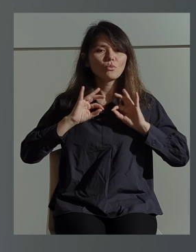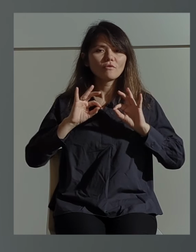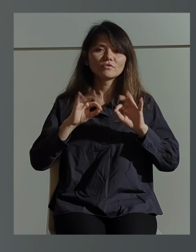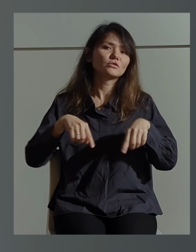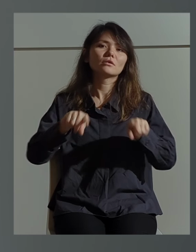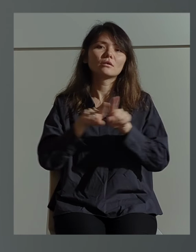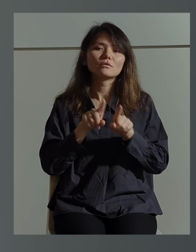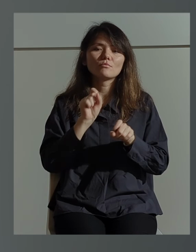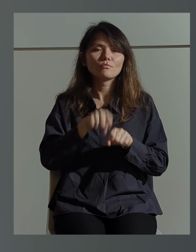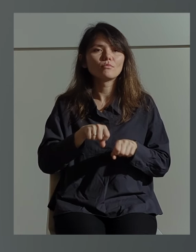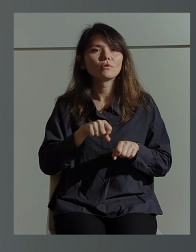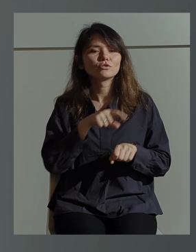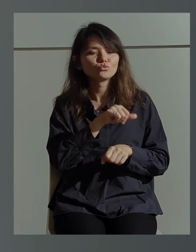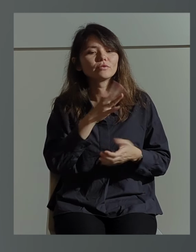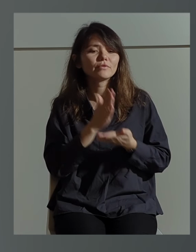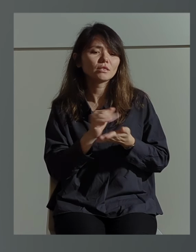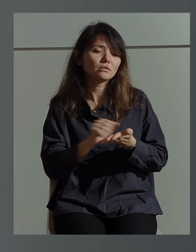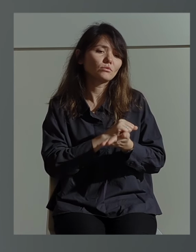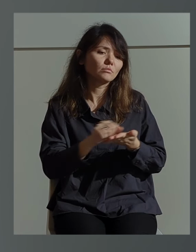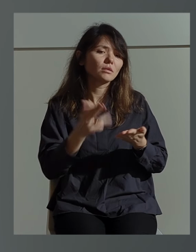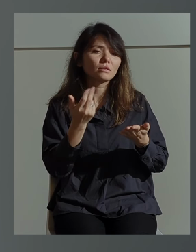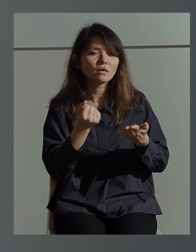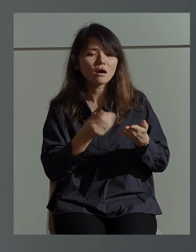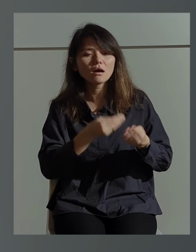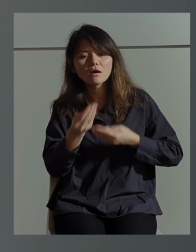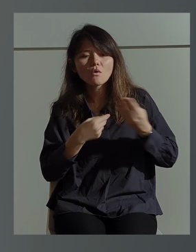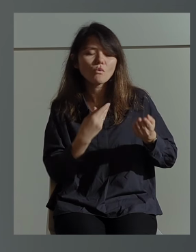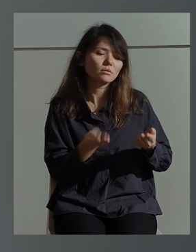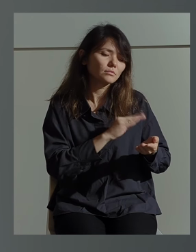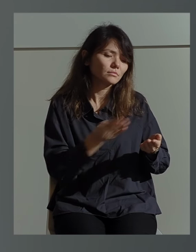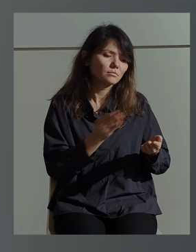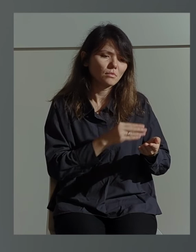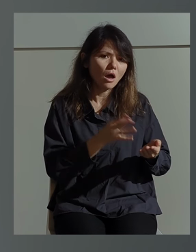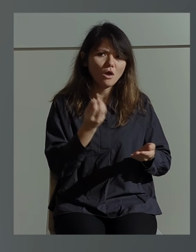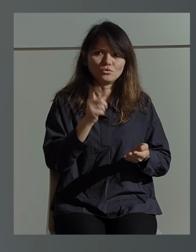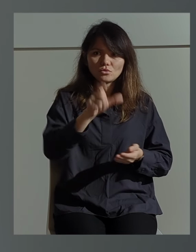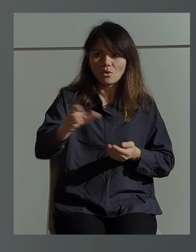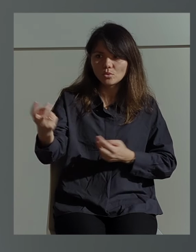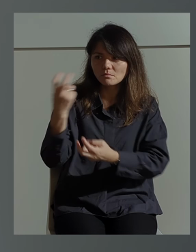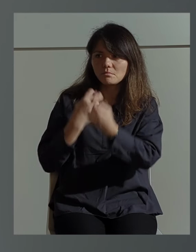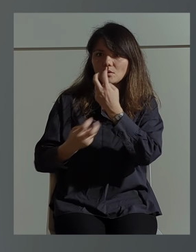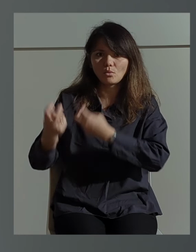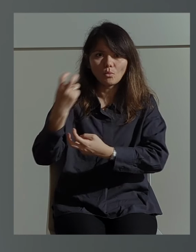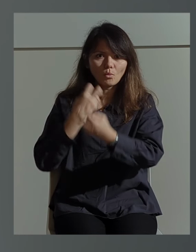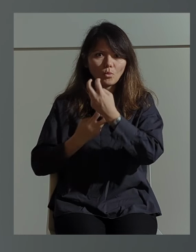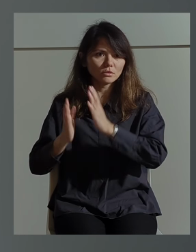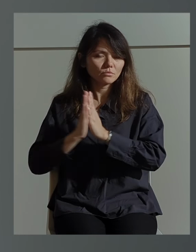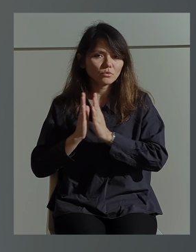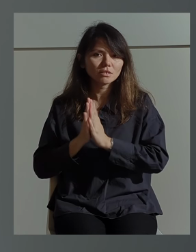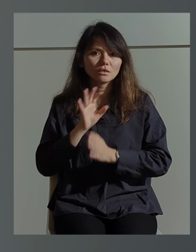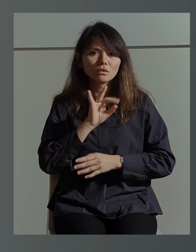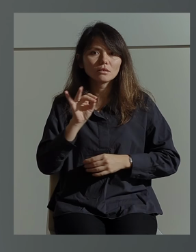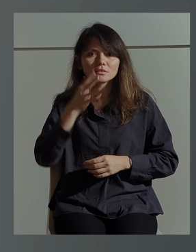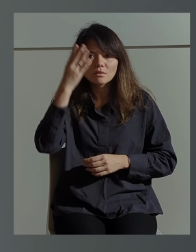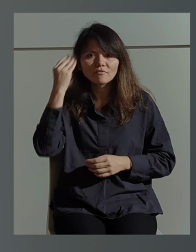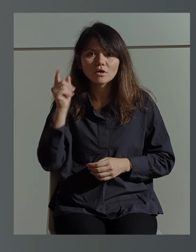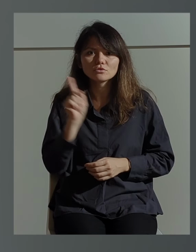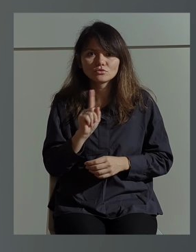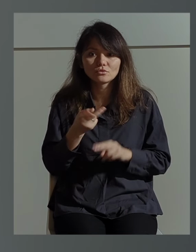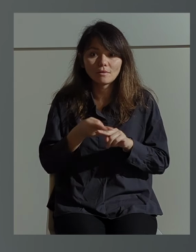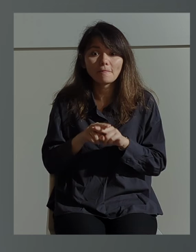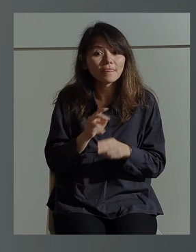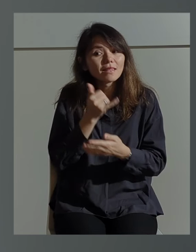отрываться от земли Да у него есть бумага соответственно он бумаги перебирает А тут ещё какие-то люди Хот требует всякого Забывая о том что в общем-то ради